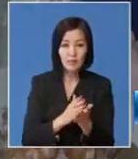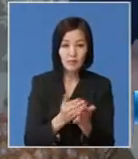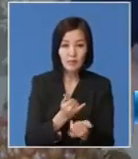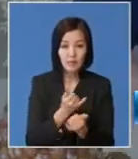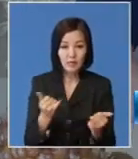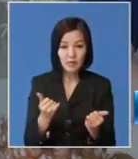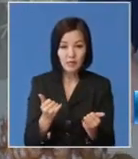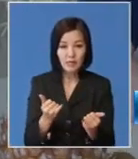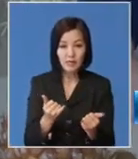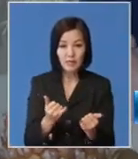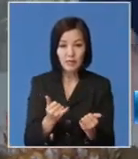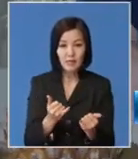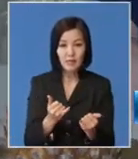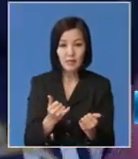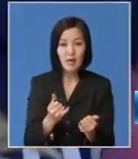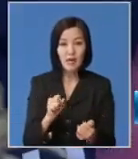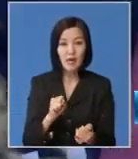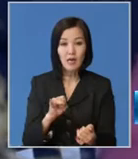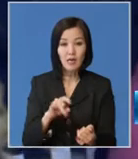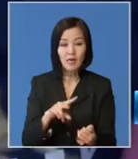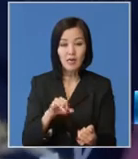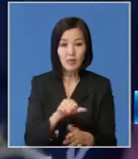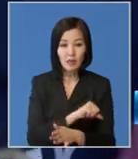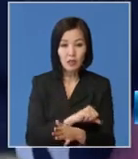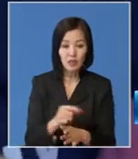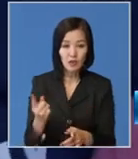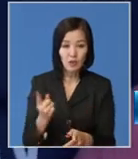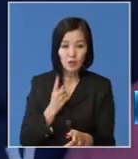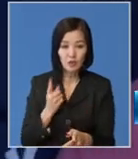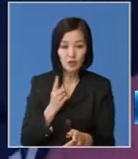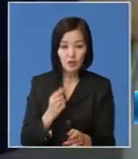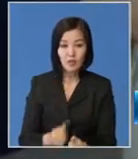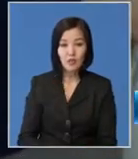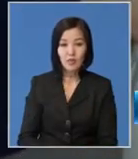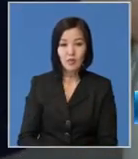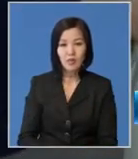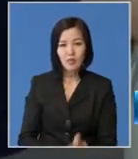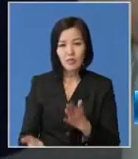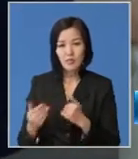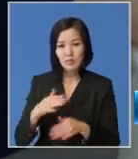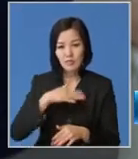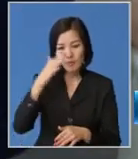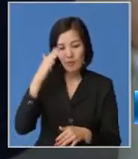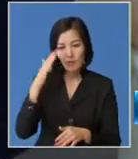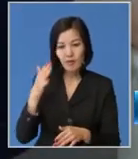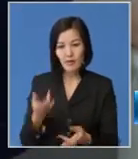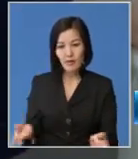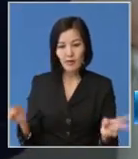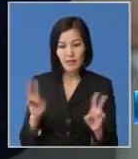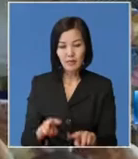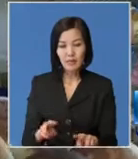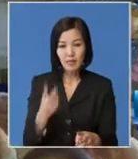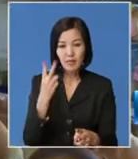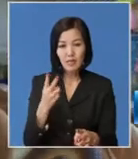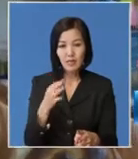қатарында. Арланның арнайы жасағында жүріп, шекара шебін күзетеді, ел тыныштығын қорғайды. Кезінде әкелері салған сара жолды енді